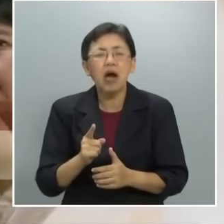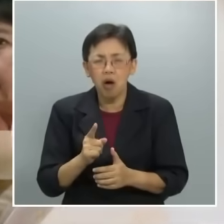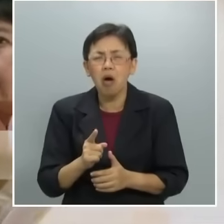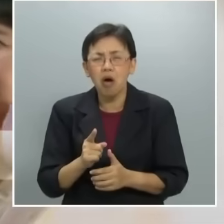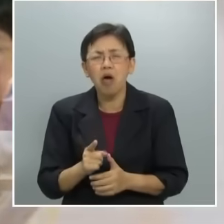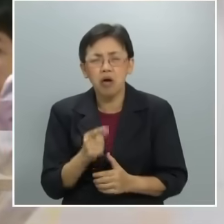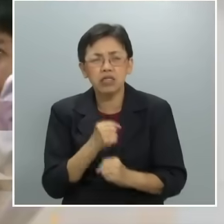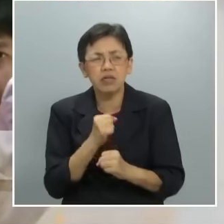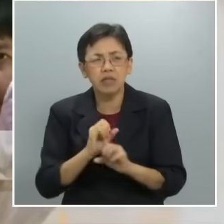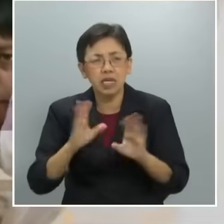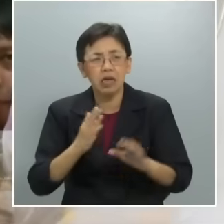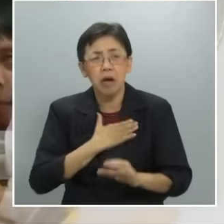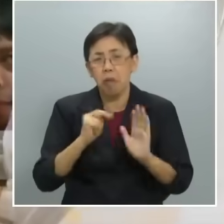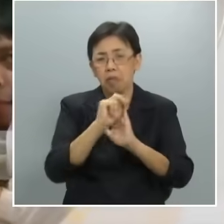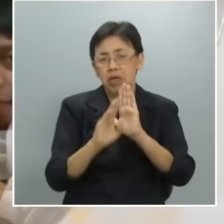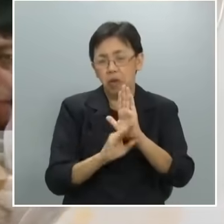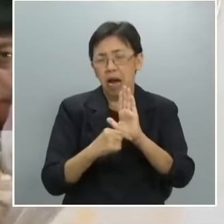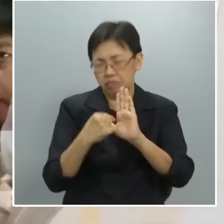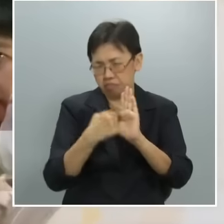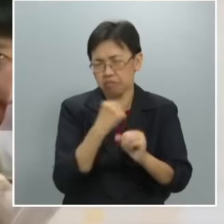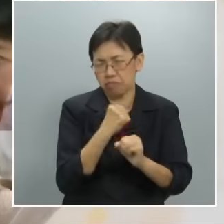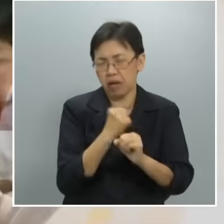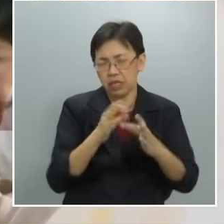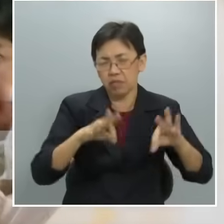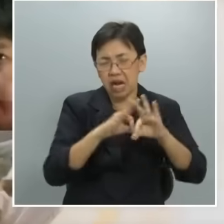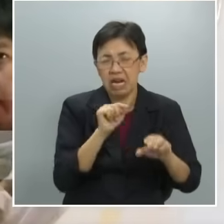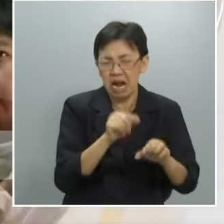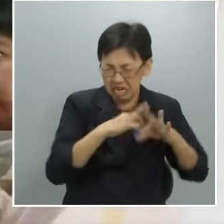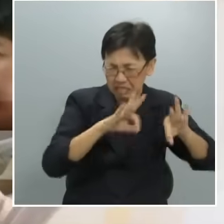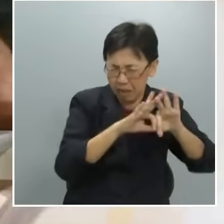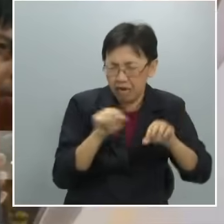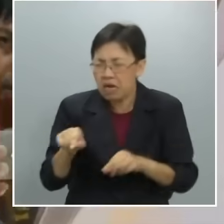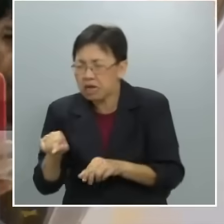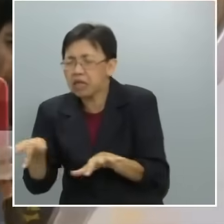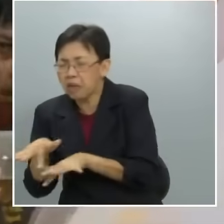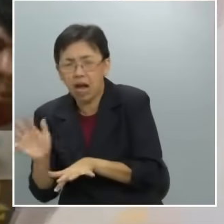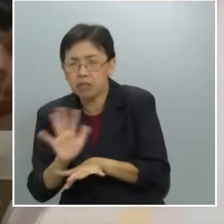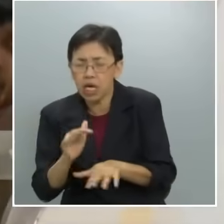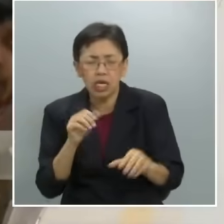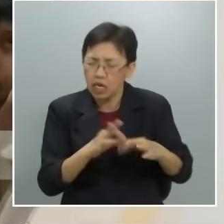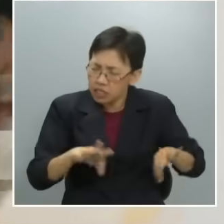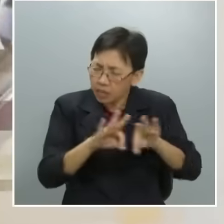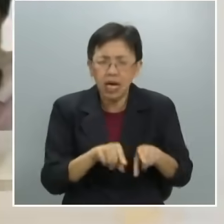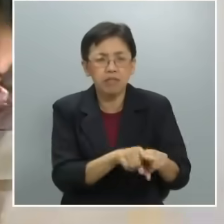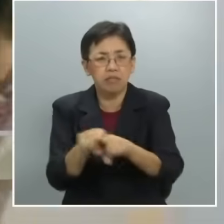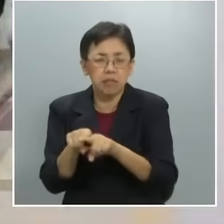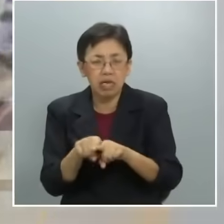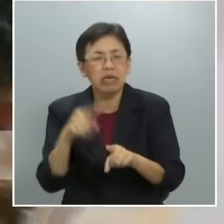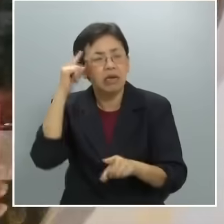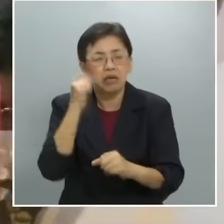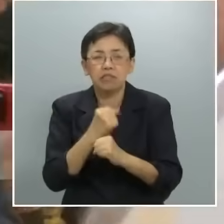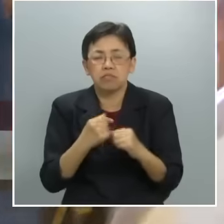ที่เป็นเรื่องไม่ใช่ครับผมไม่ได้แบบจะด้อยค่าว่าอะไรยังไงเรื่องนี้แต่เรื่องนี้เราทำอย่างจริงจังแน่นอนไม่ได้คิดจะถอยหลังเลย นะครับ